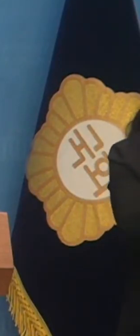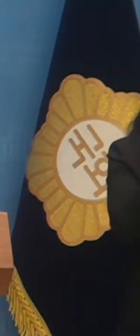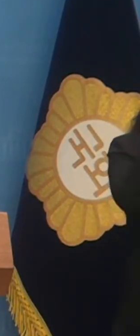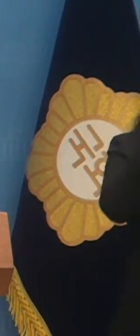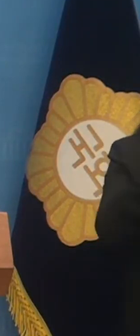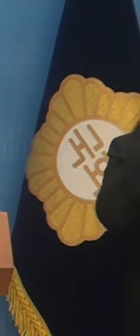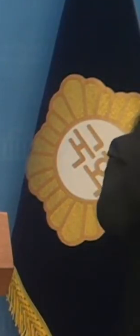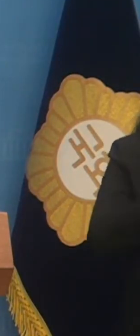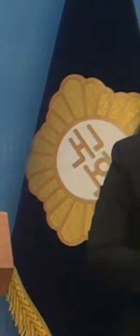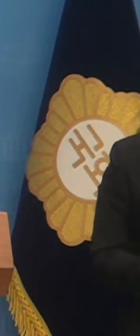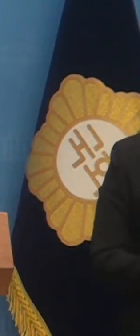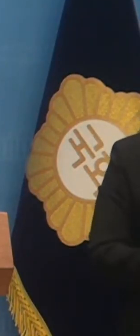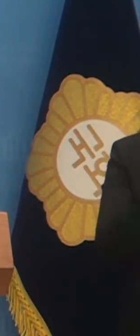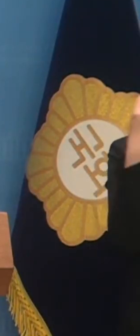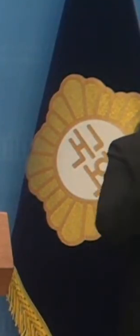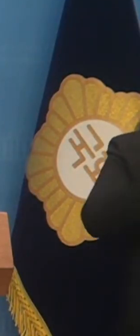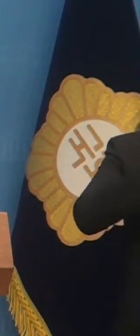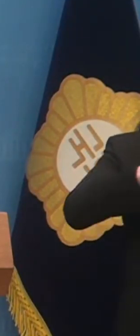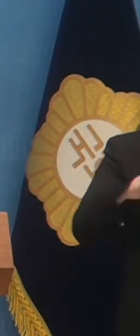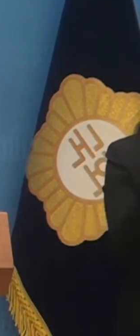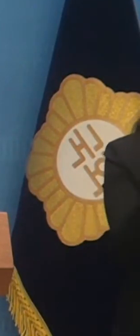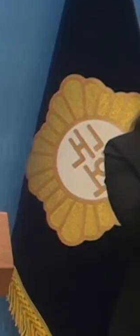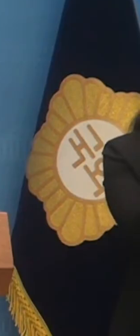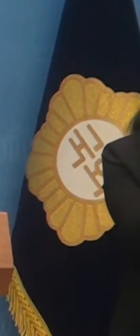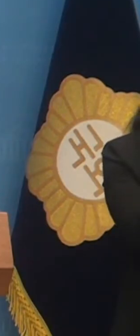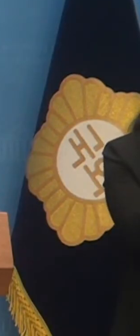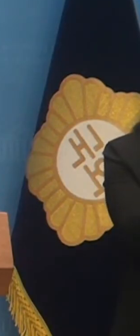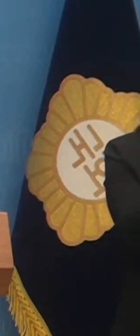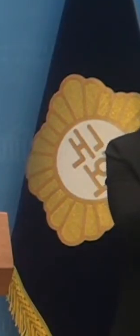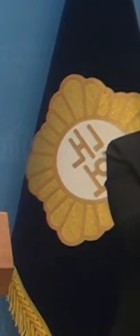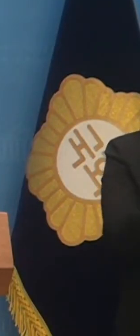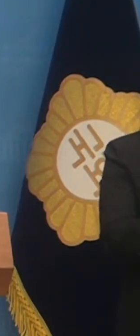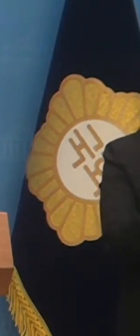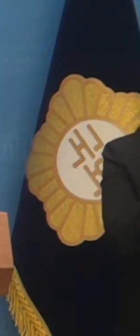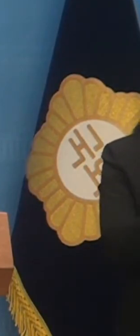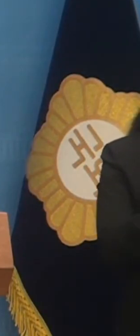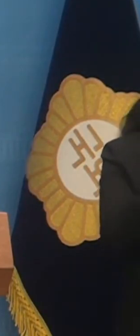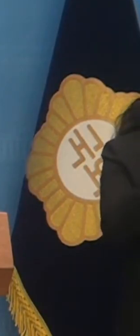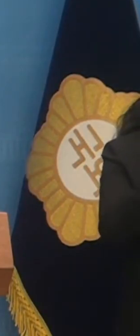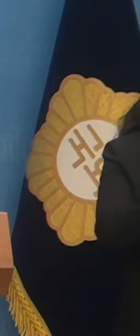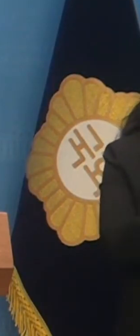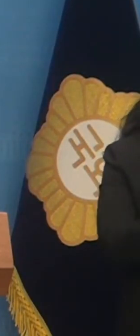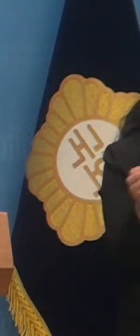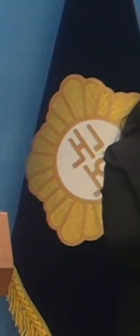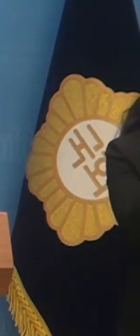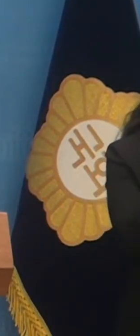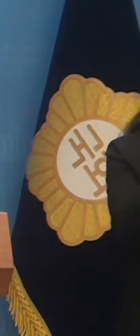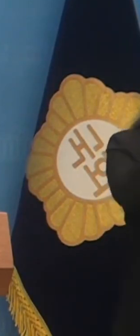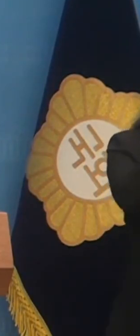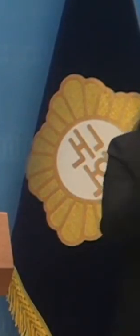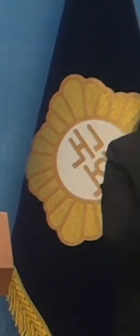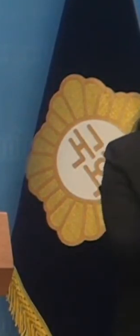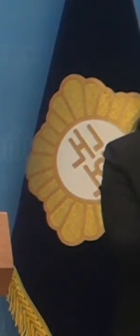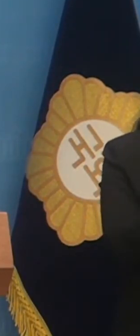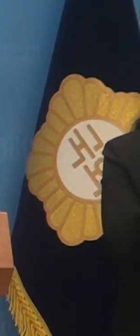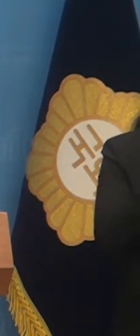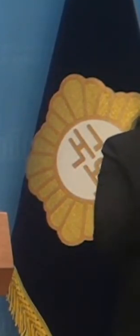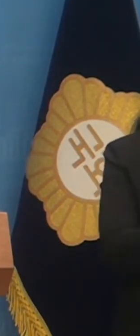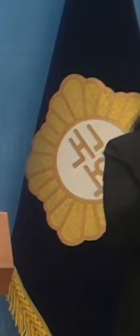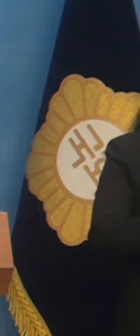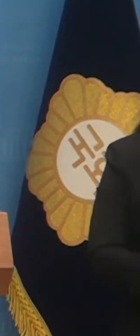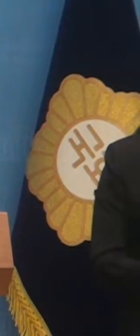어렵습니다. 무엇보다 민정수석이란 자리와 심각하게 상충된다는 것이 가장 심각한 커다란